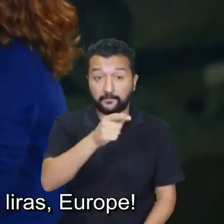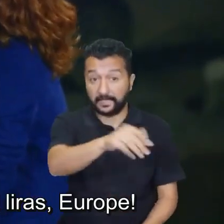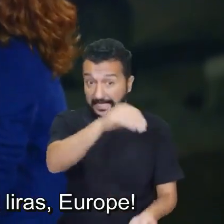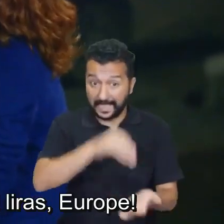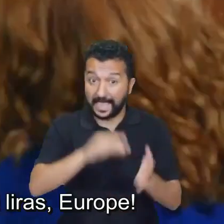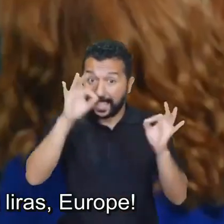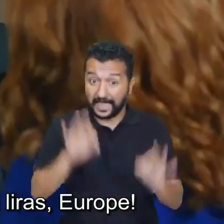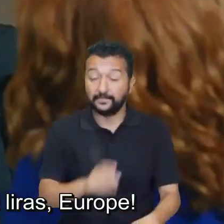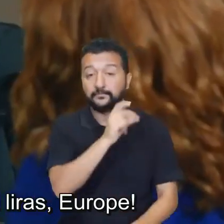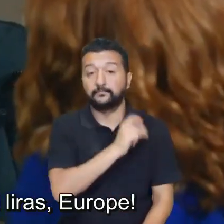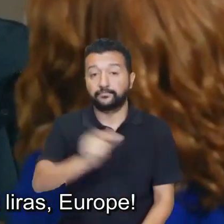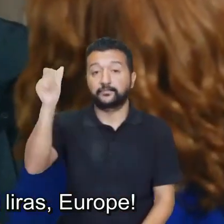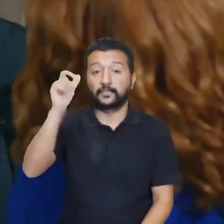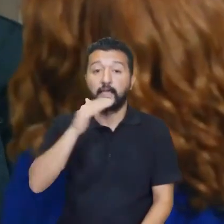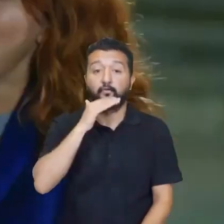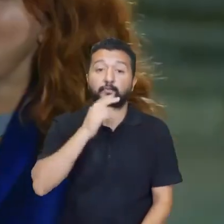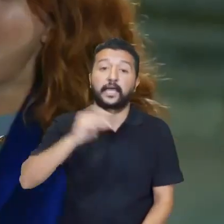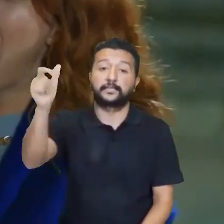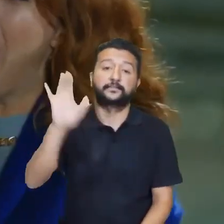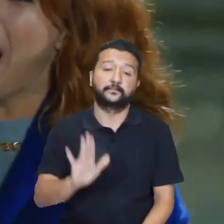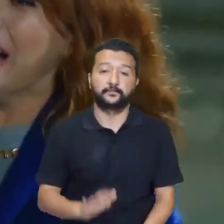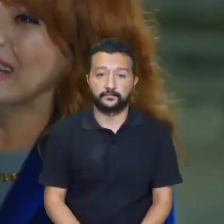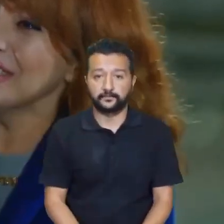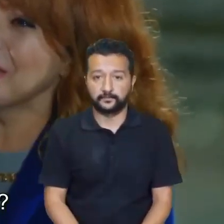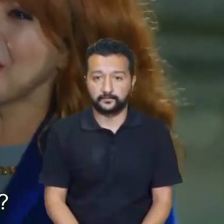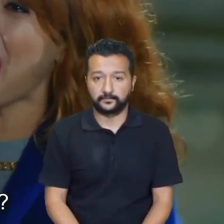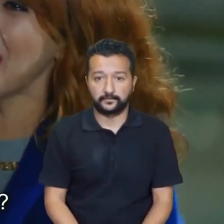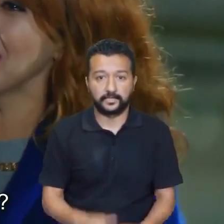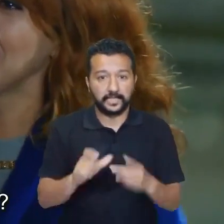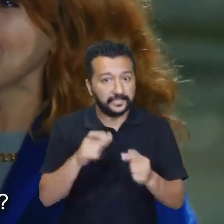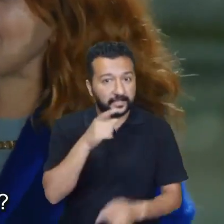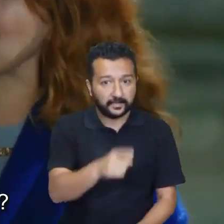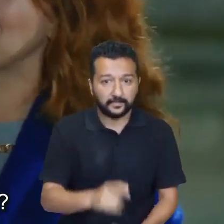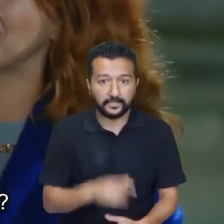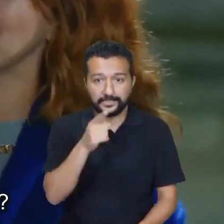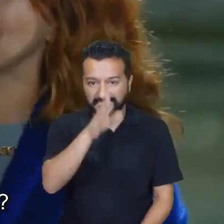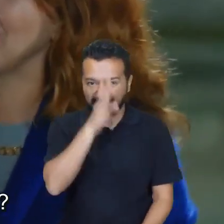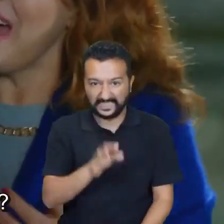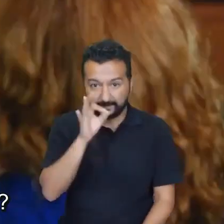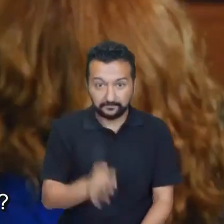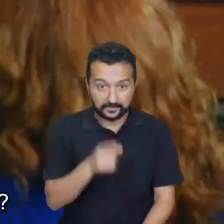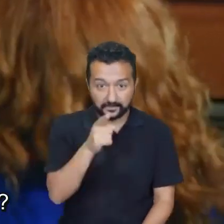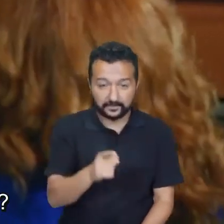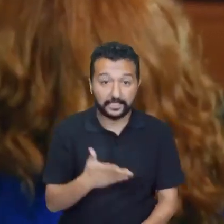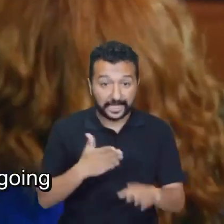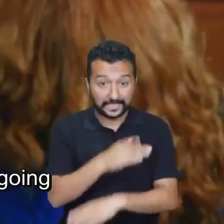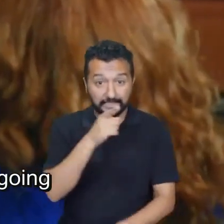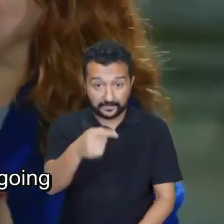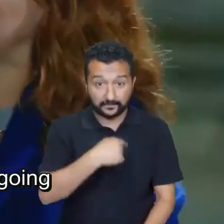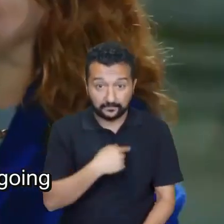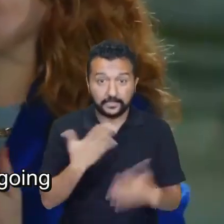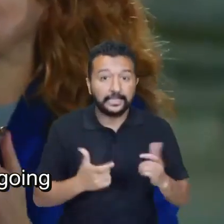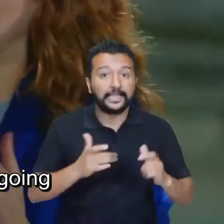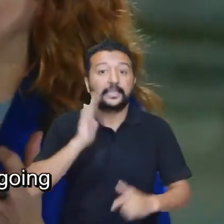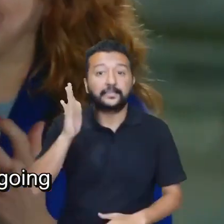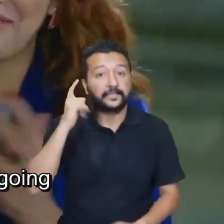lirayı aldığımız anda bun Avrupa. Heyecanlandı. Şener, sen ciddi misin? Gerçekten dur,